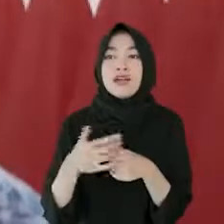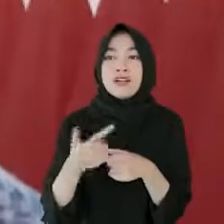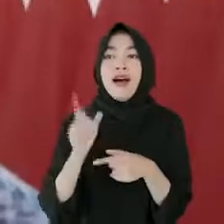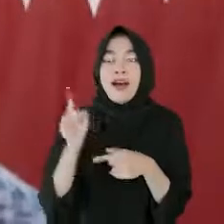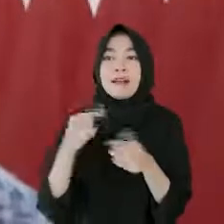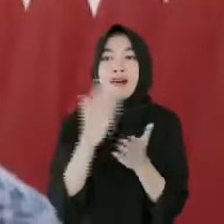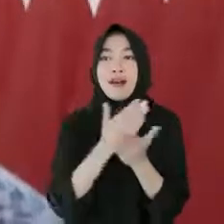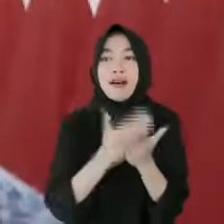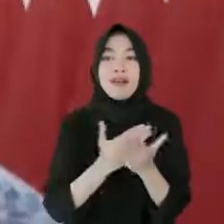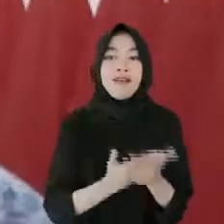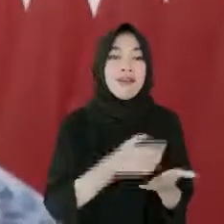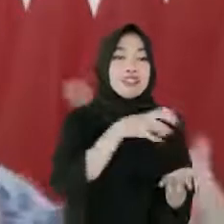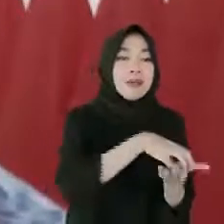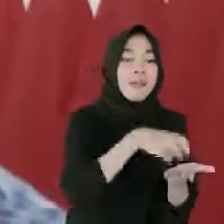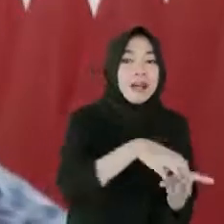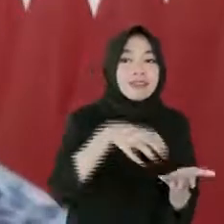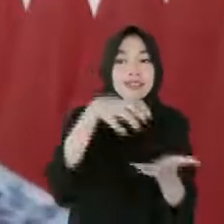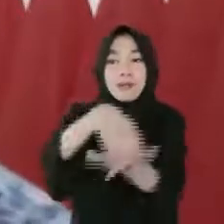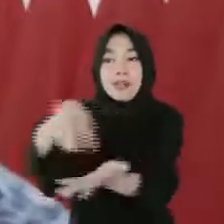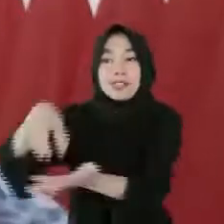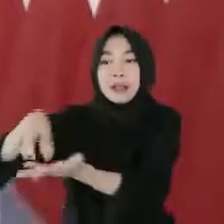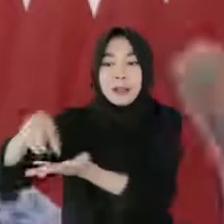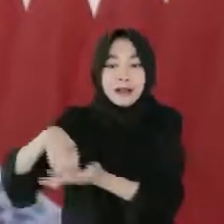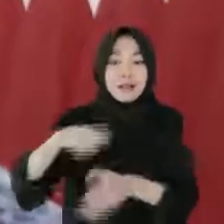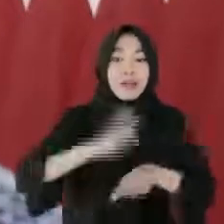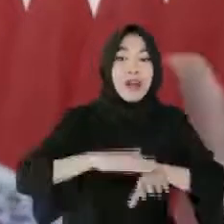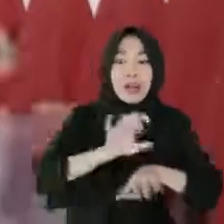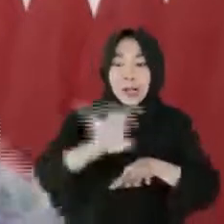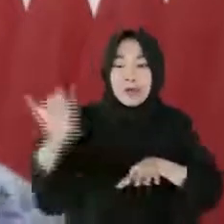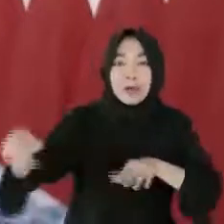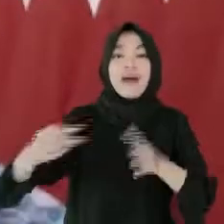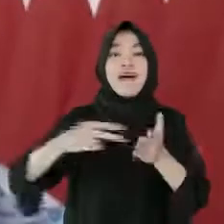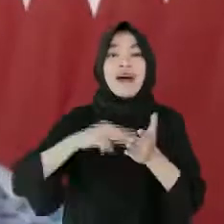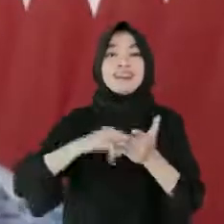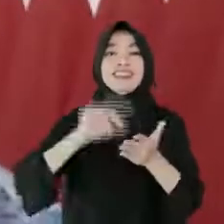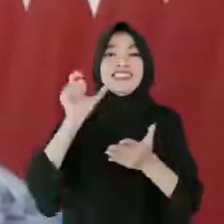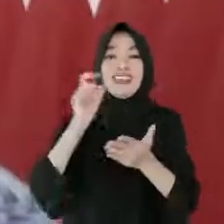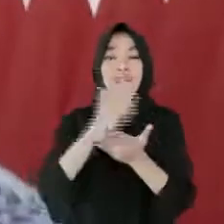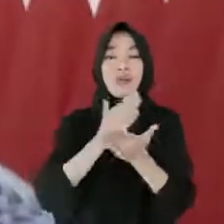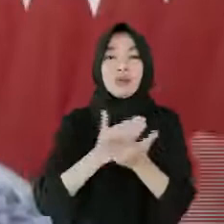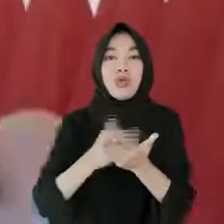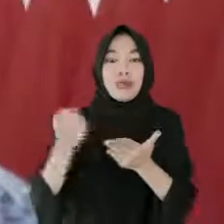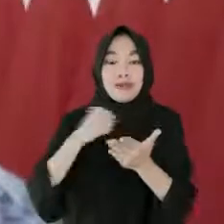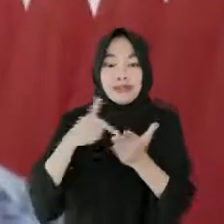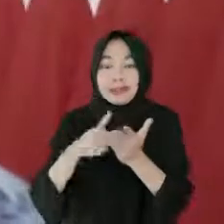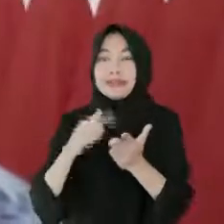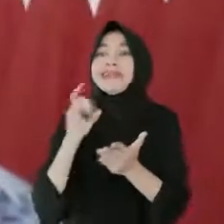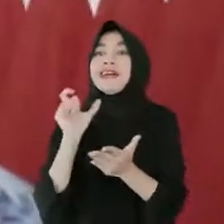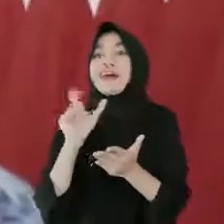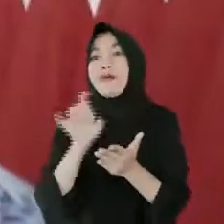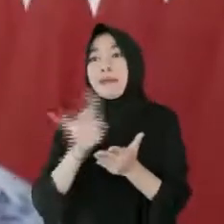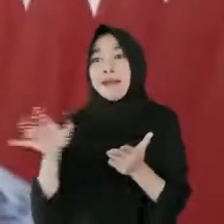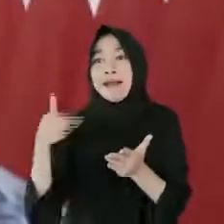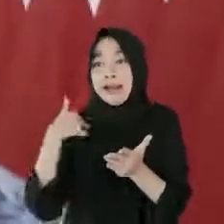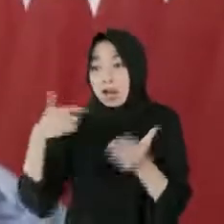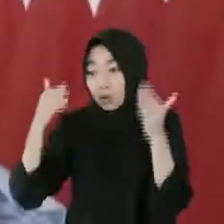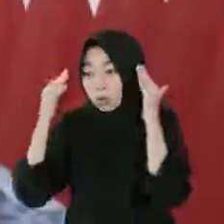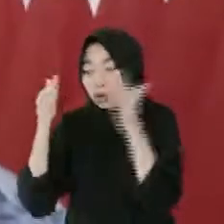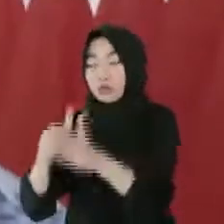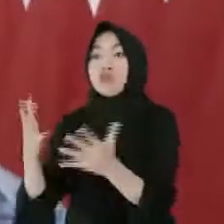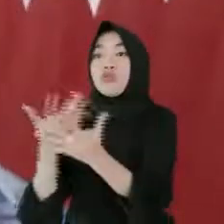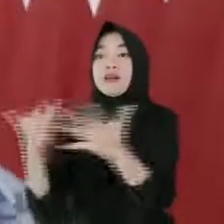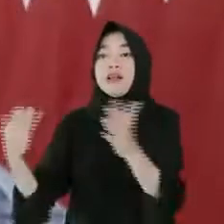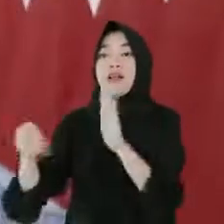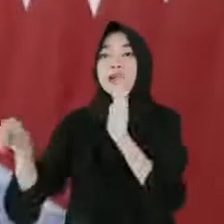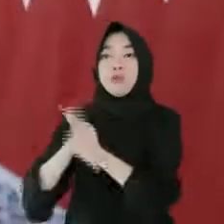Lain ladang lain belalang lain lubuk lain ikannya Nah untuk yang Papua ini kami juga koordinasi dengan teman-teman di Universitas